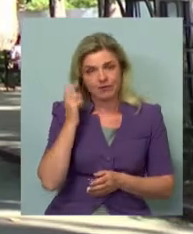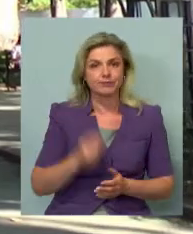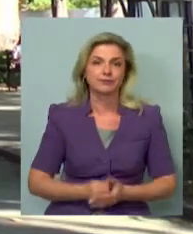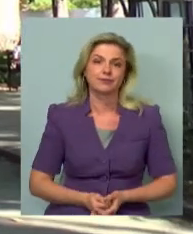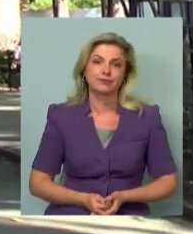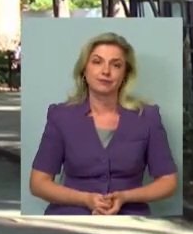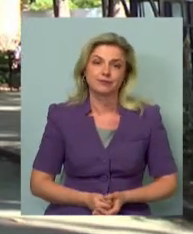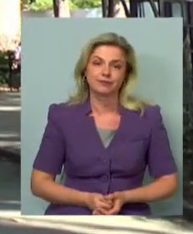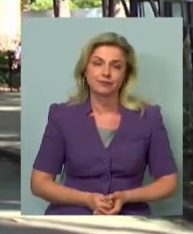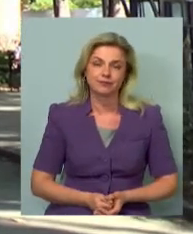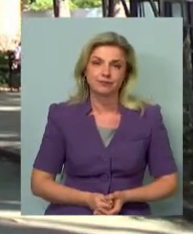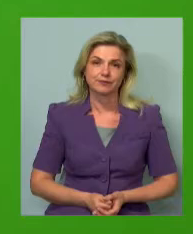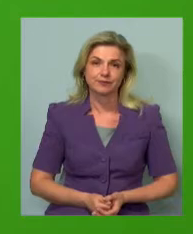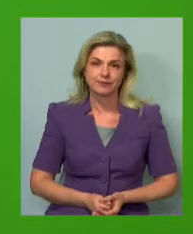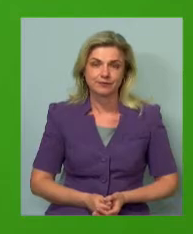на Суспільному. Миколаїв.